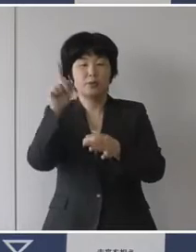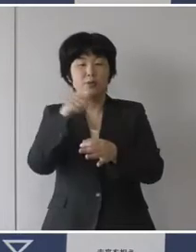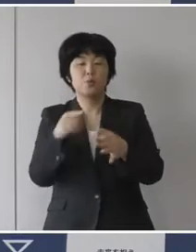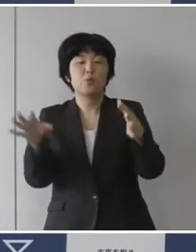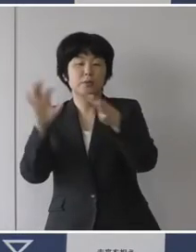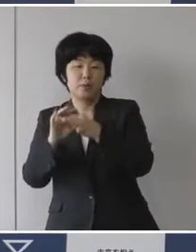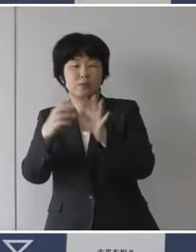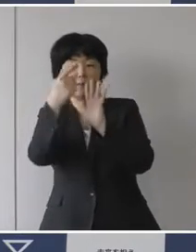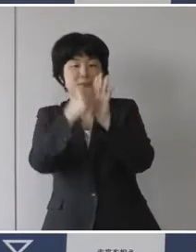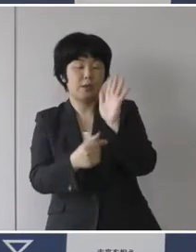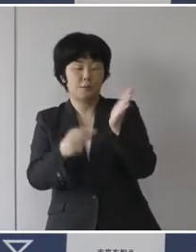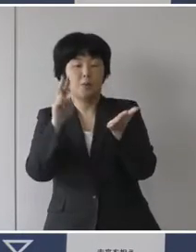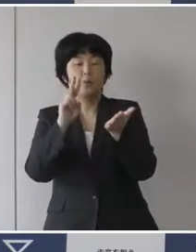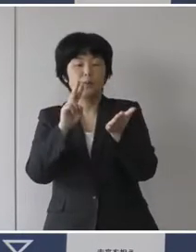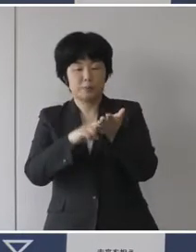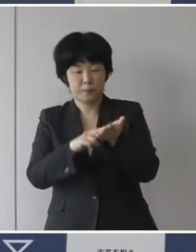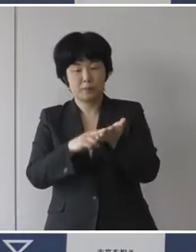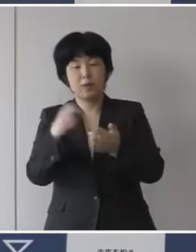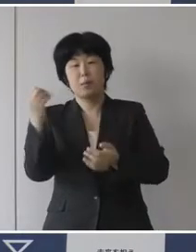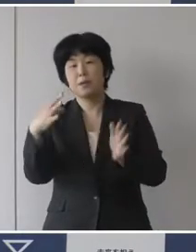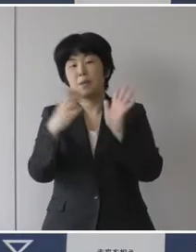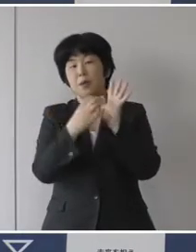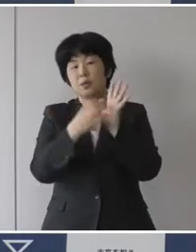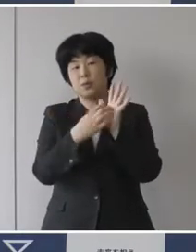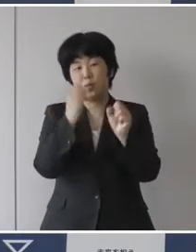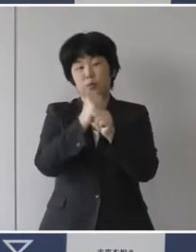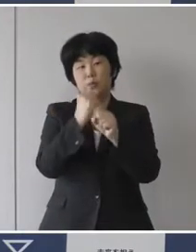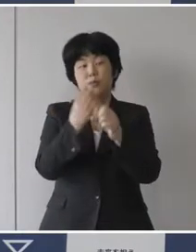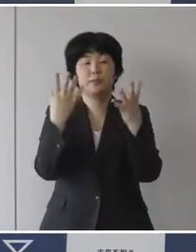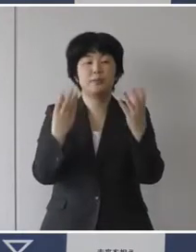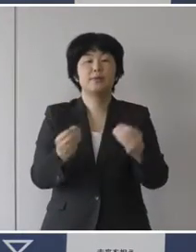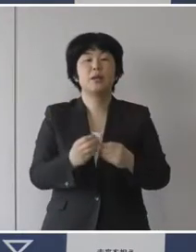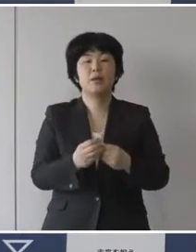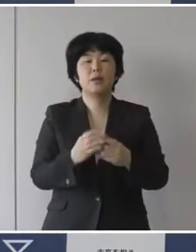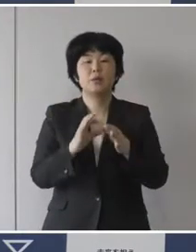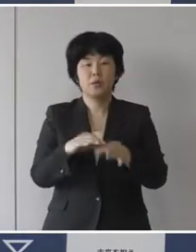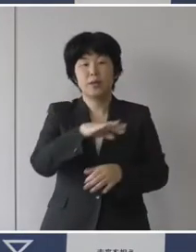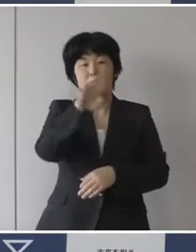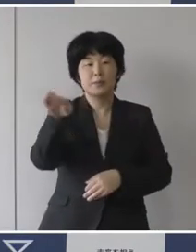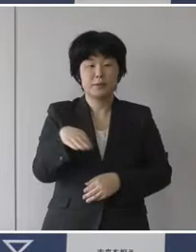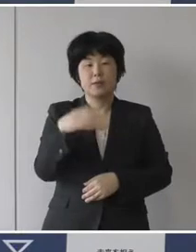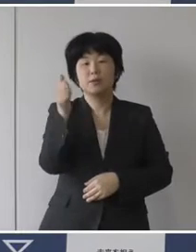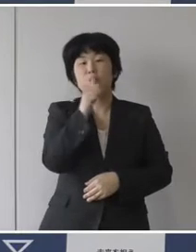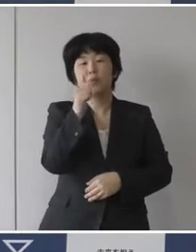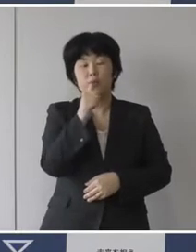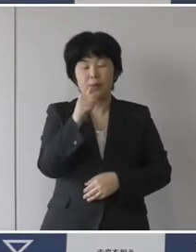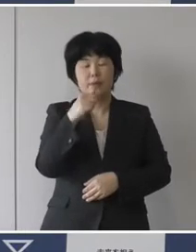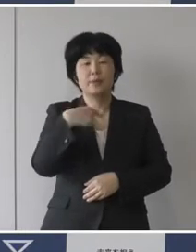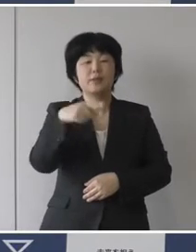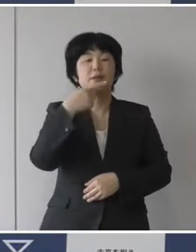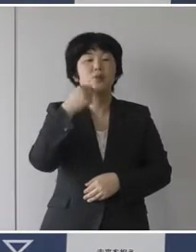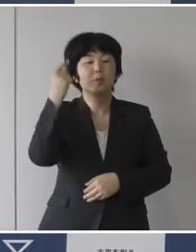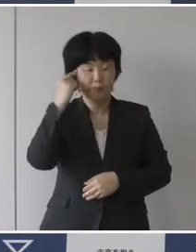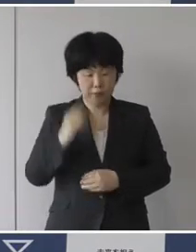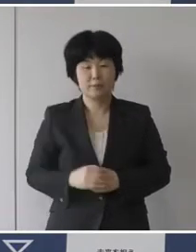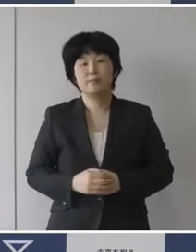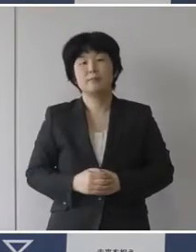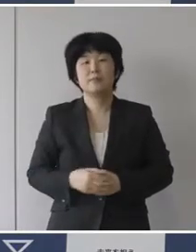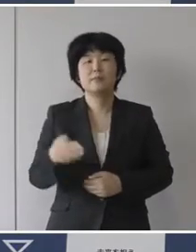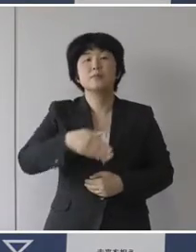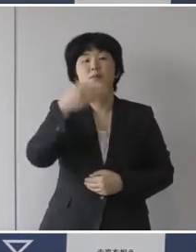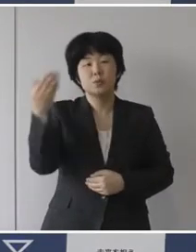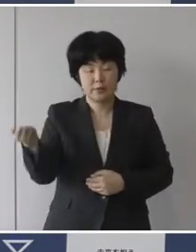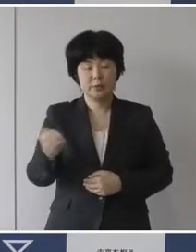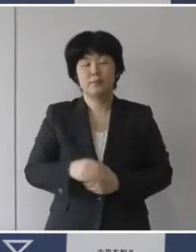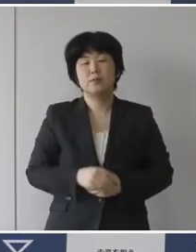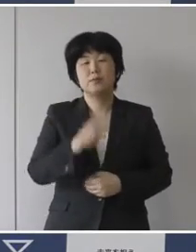を、作ってくれました。これも皆さんにまた馴染んでいただきたいなと思います。 続きまして、各10、